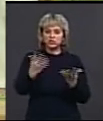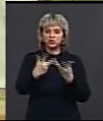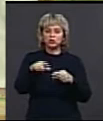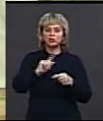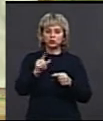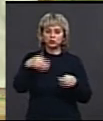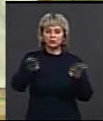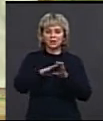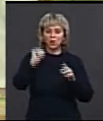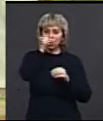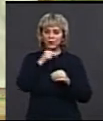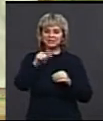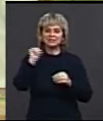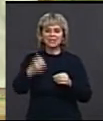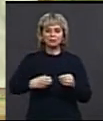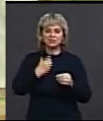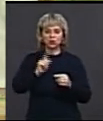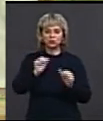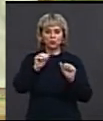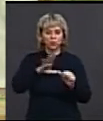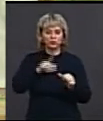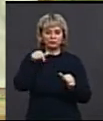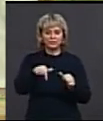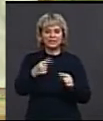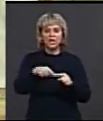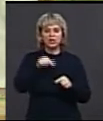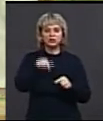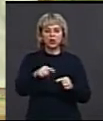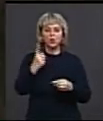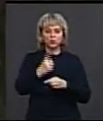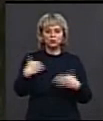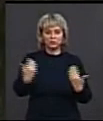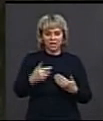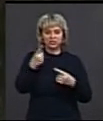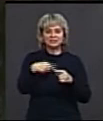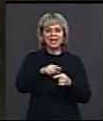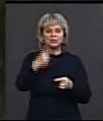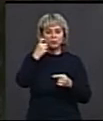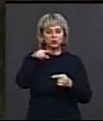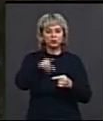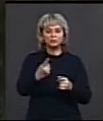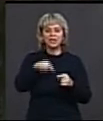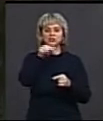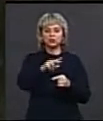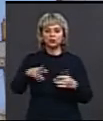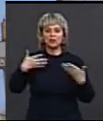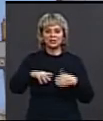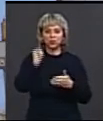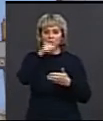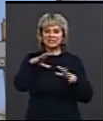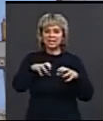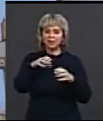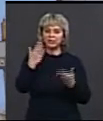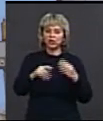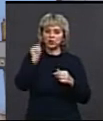что такой год, ну, самое страшное, что может нести себе, это то, что угрозу для жизни. Это предупреждение для тех, кто родился в год